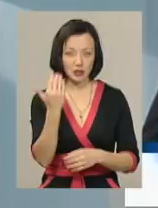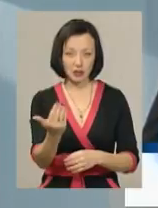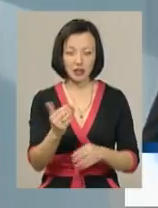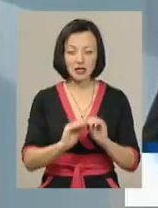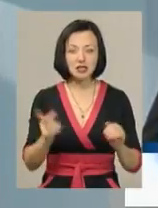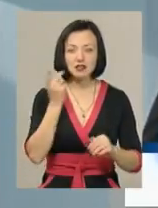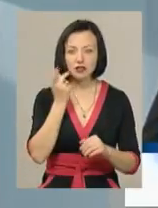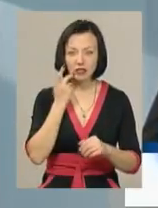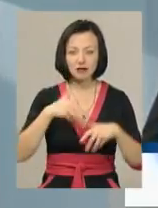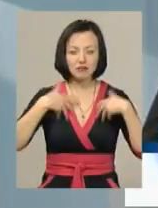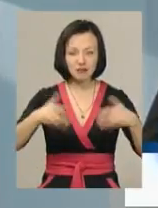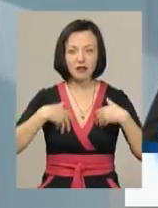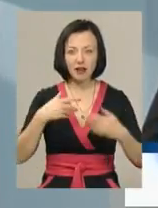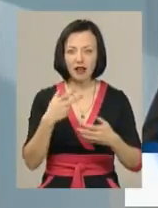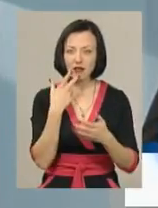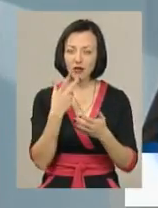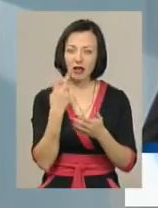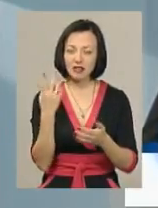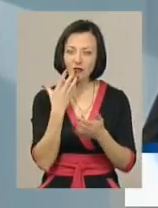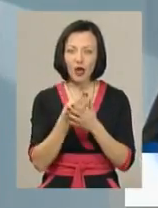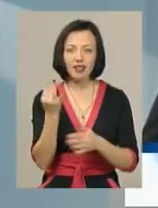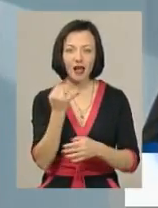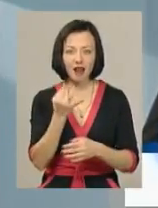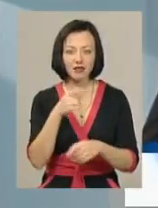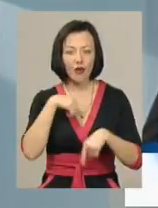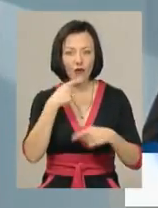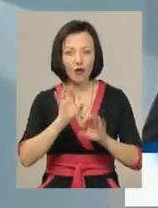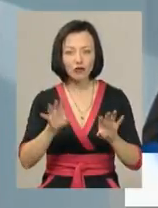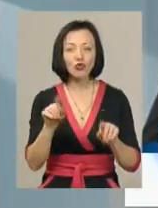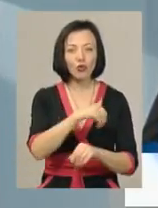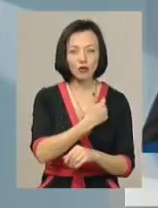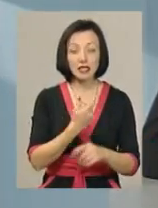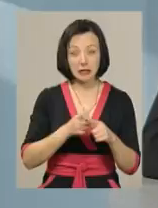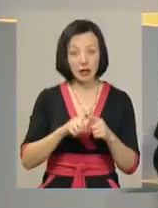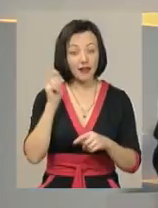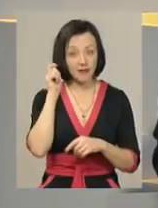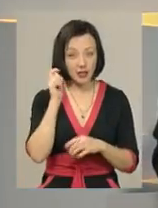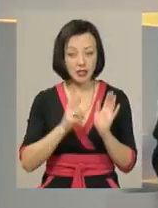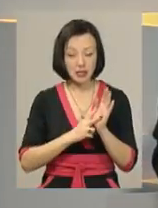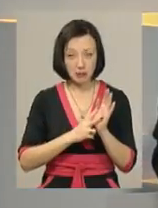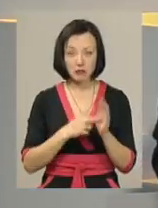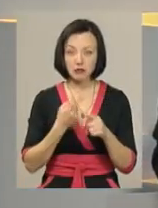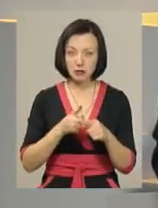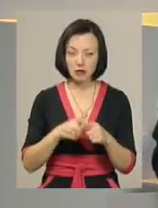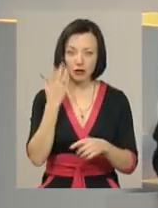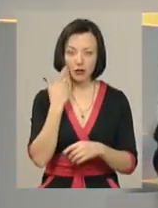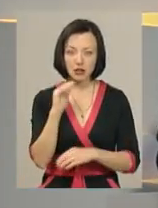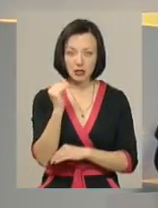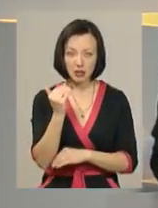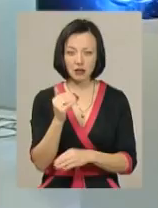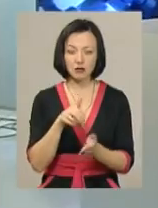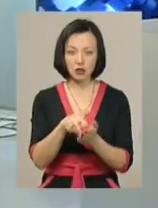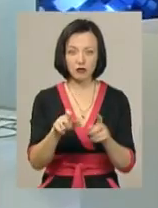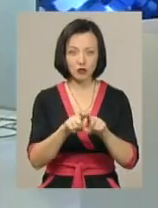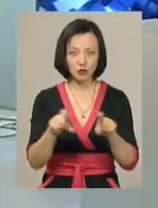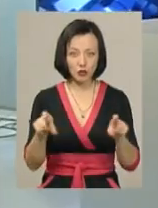діти Зазвичай вони все рівно проявляють свої інтереси Так але це вже той Вік ну с років це вже коли дитина пішла